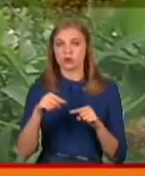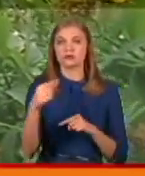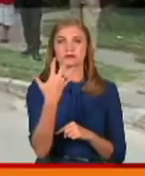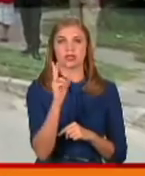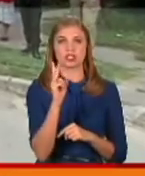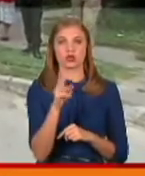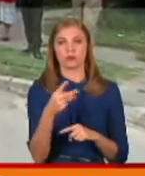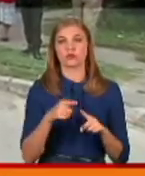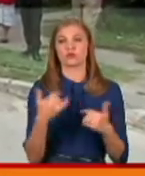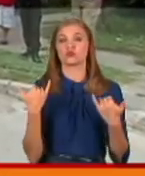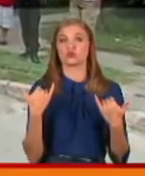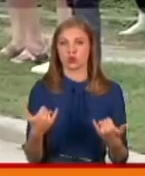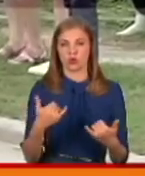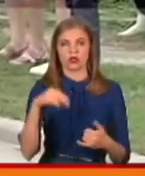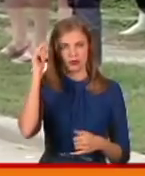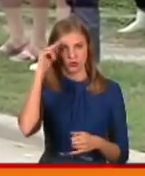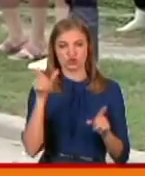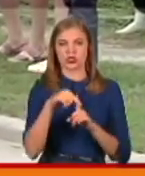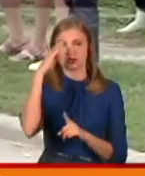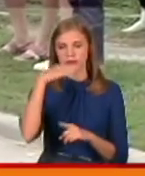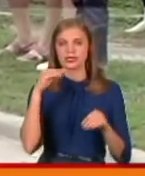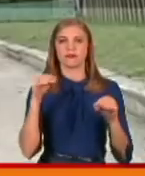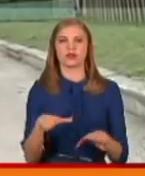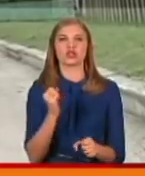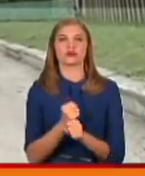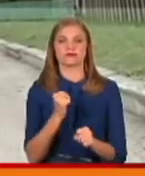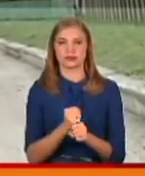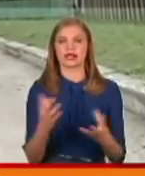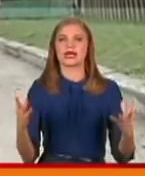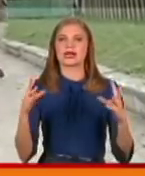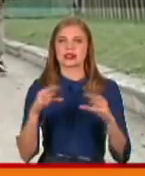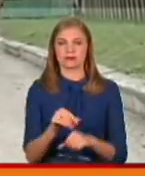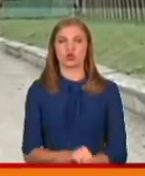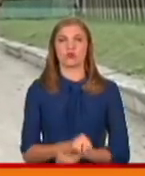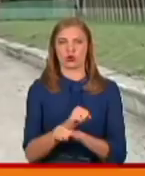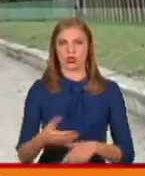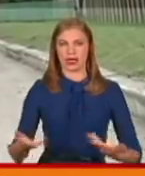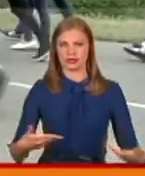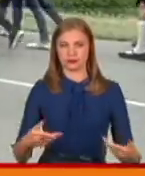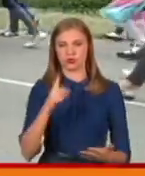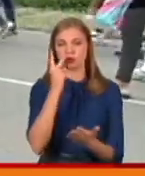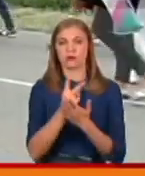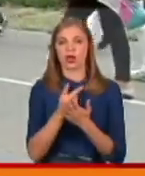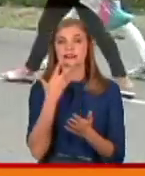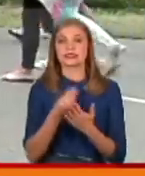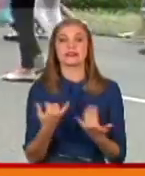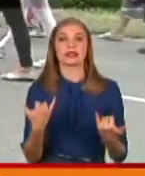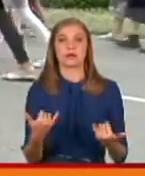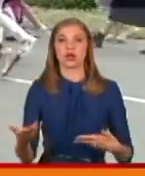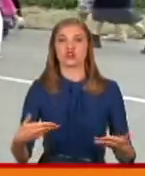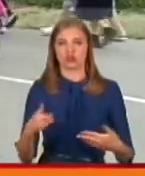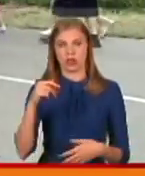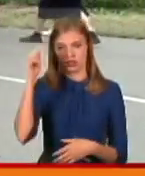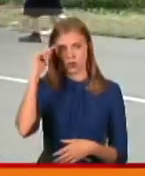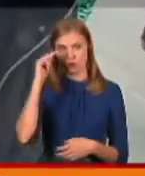5 кілометрів. Тому сьогодні учні з батьками вирішили влаштувати спільну протестну ходу, щоб показати свій теперішній шлях